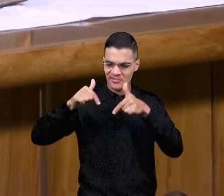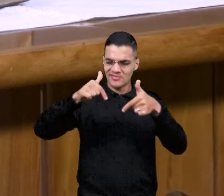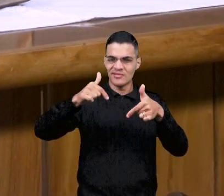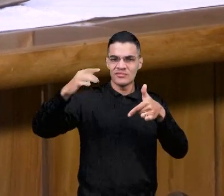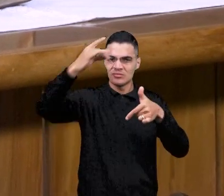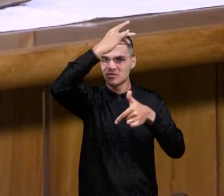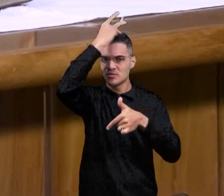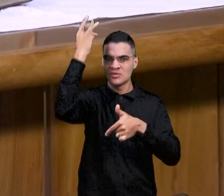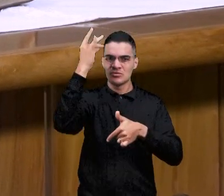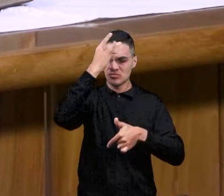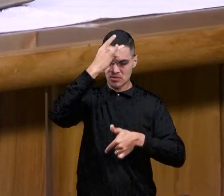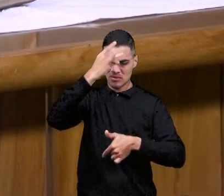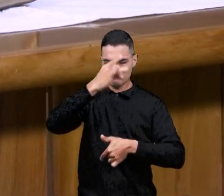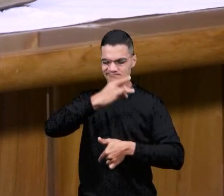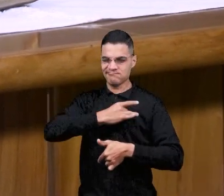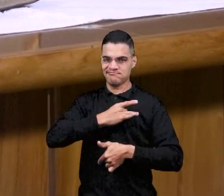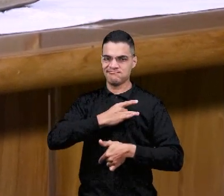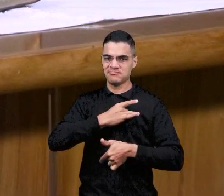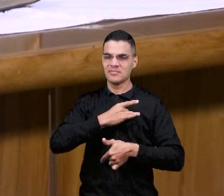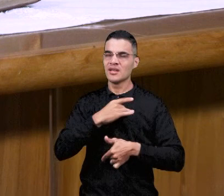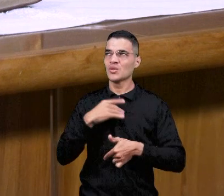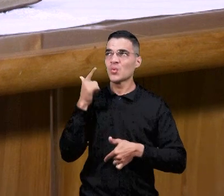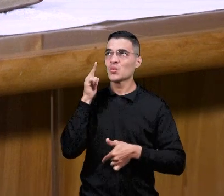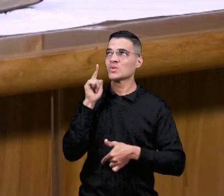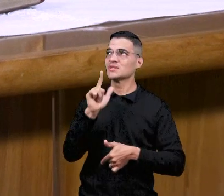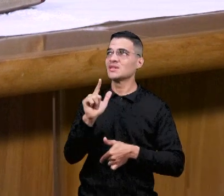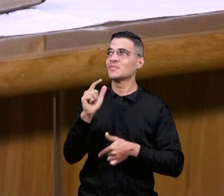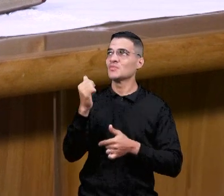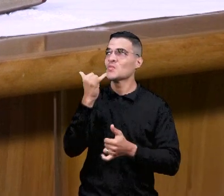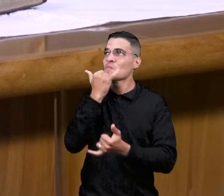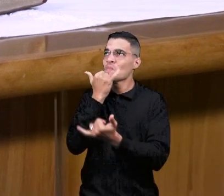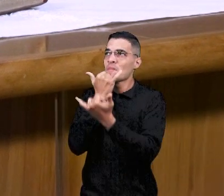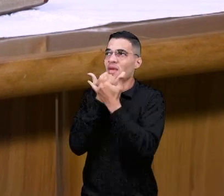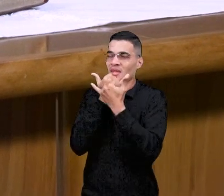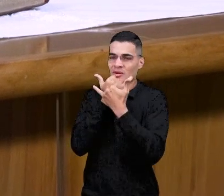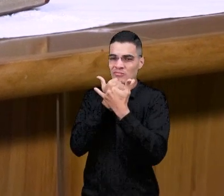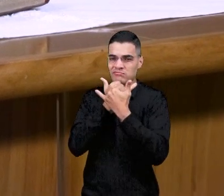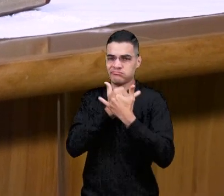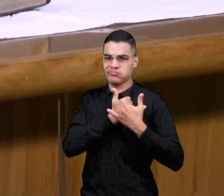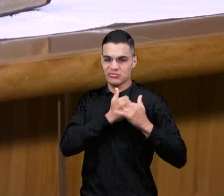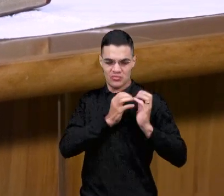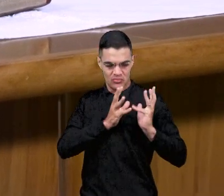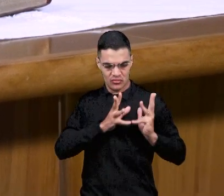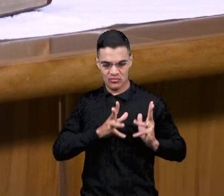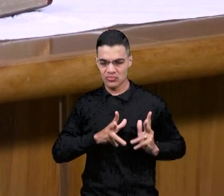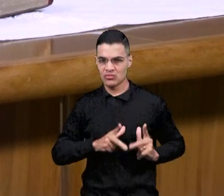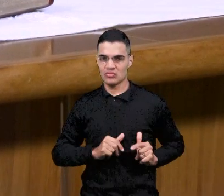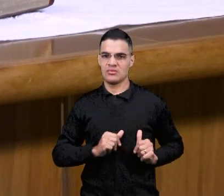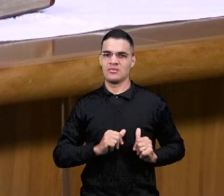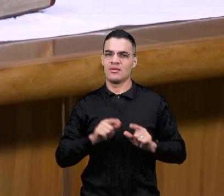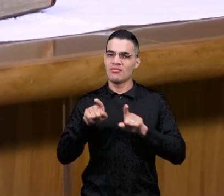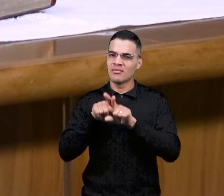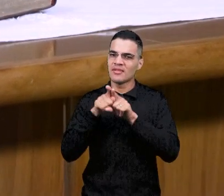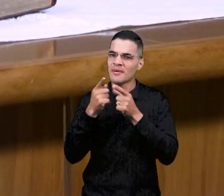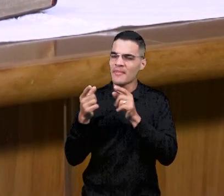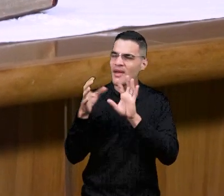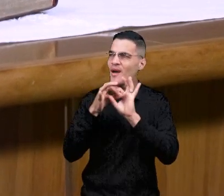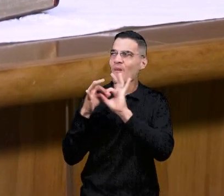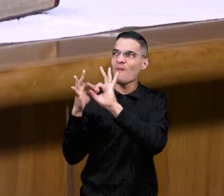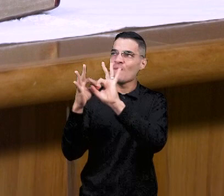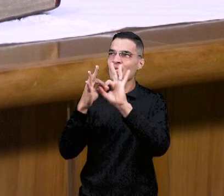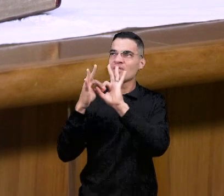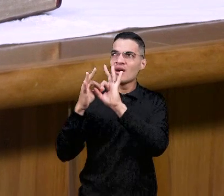vies, nous puissions avoir le pardon de nos péchés, Seigneur, et la profonde communion avec toi. Bénis-nous,